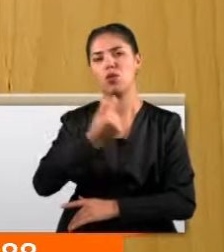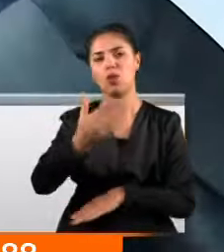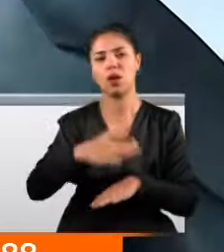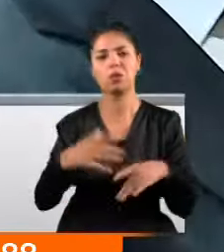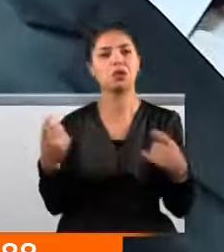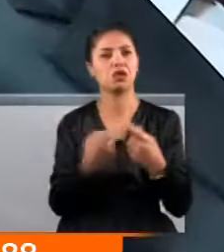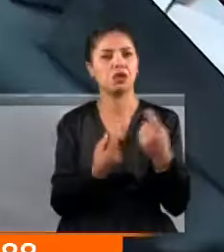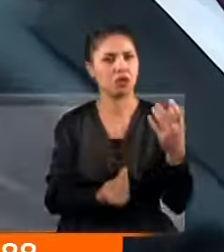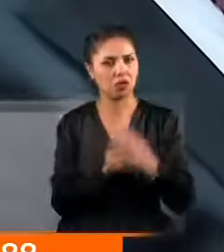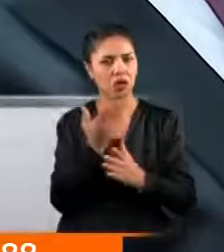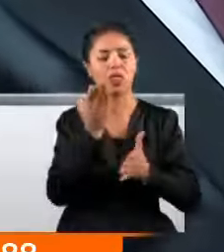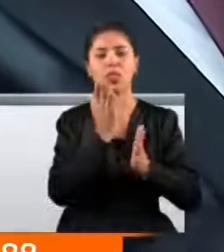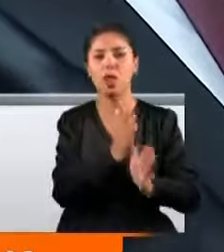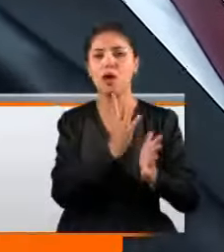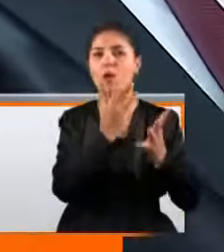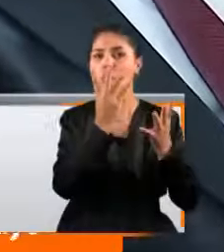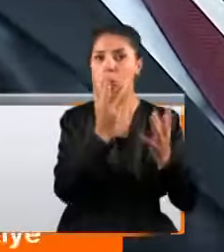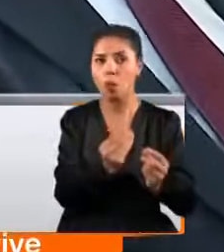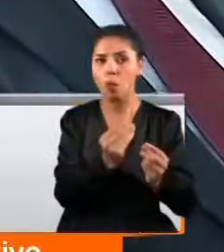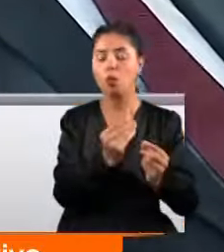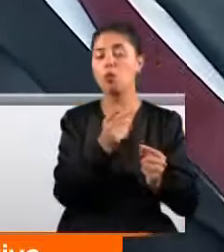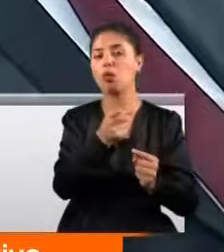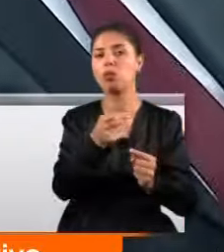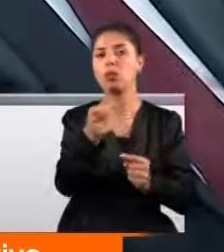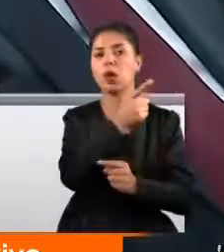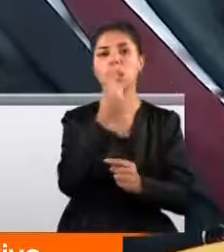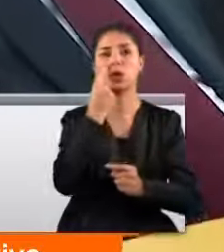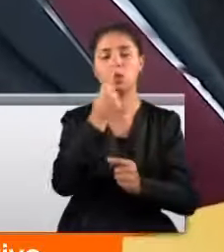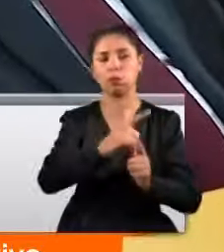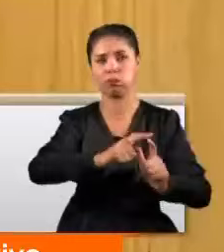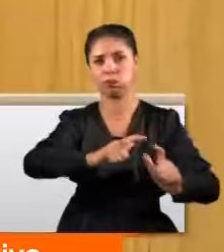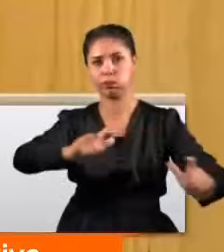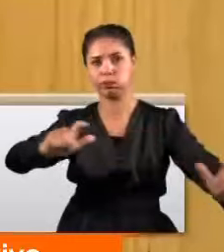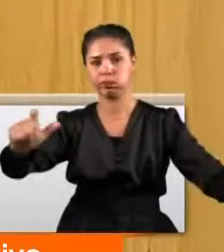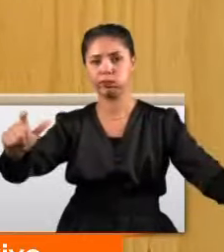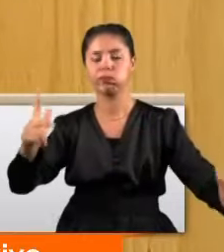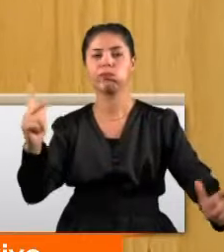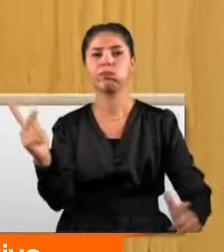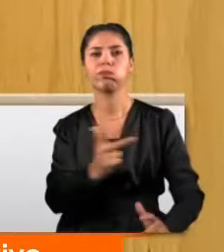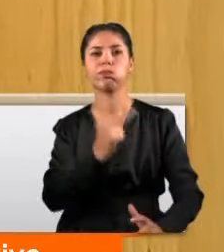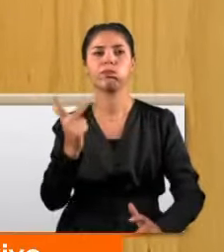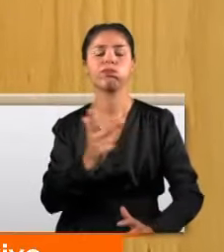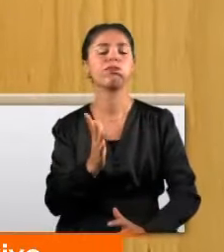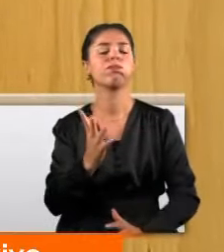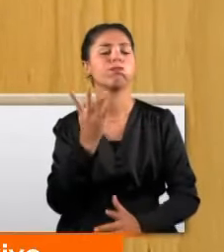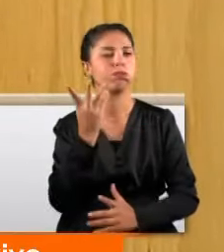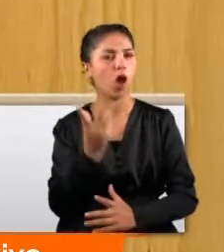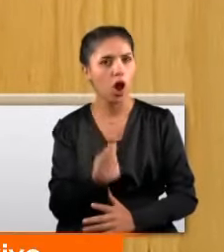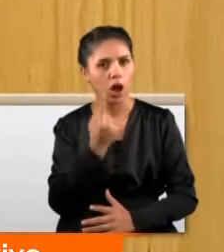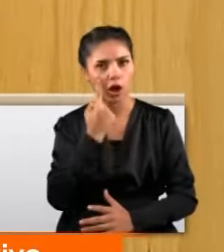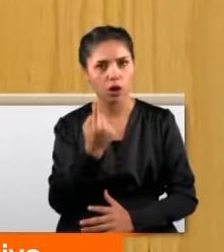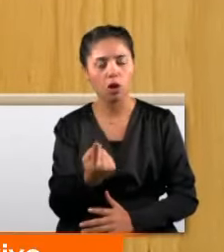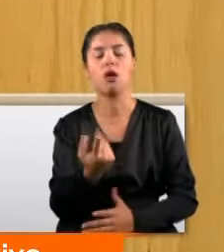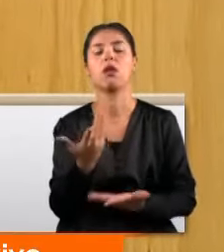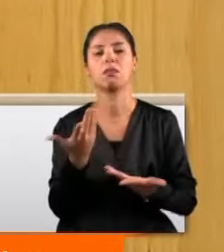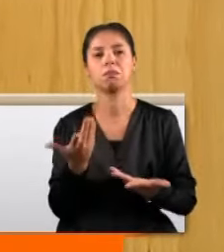çıkmıştır. Devam ede gelen sürek avı etki alanını ve şiddet enerjisini genişleterek